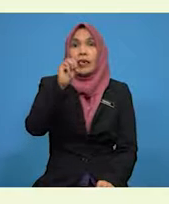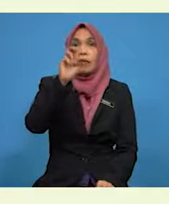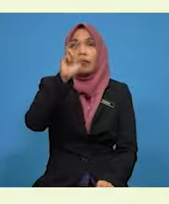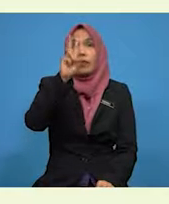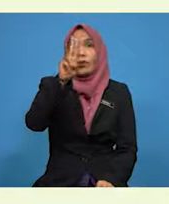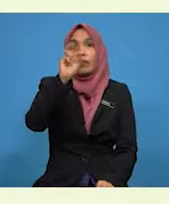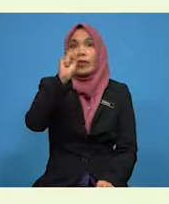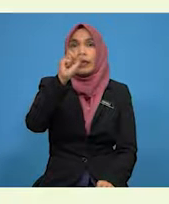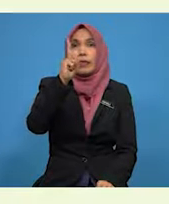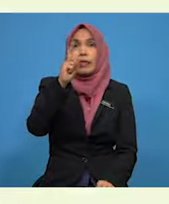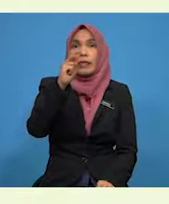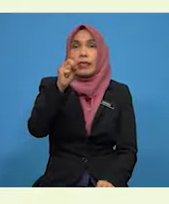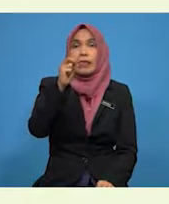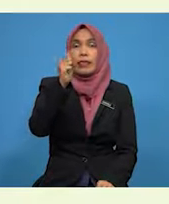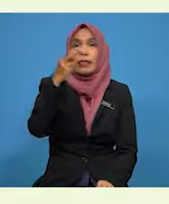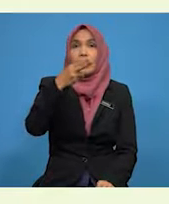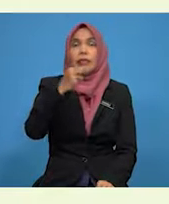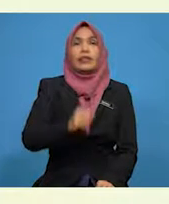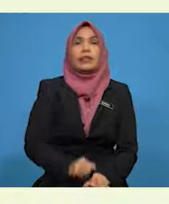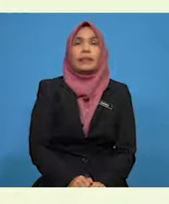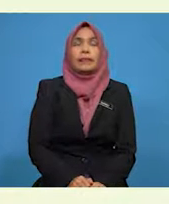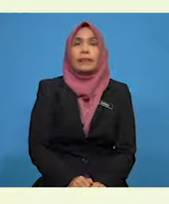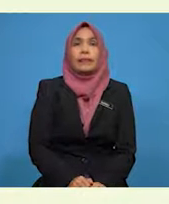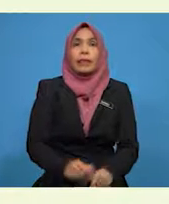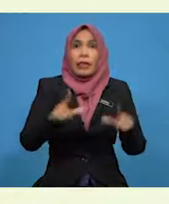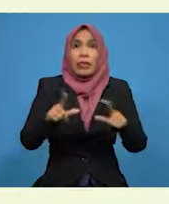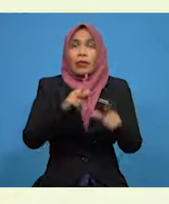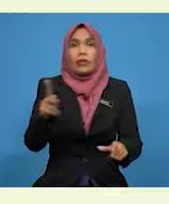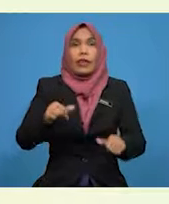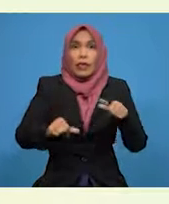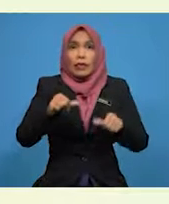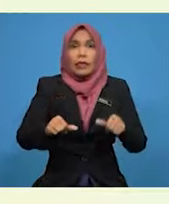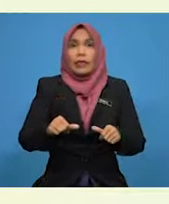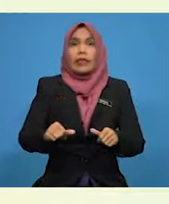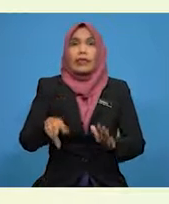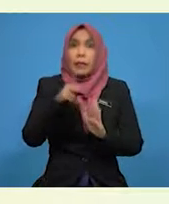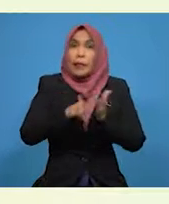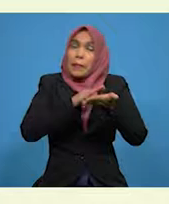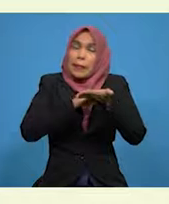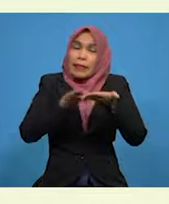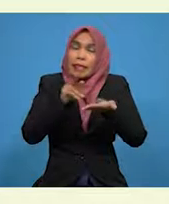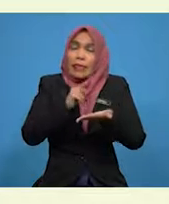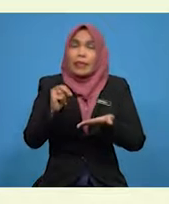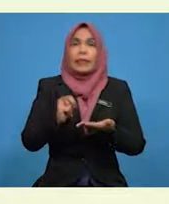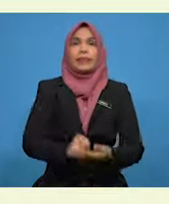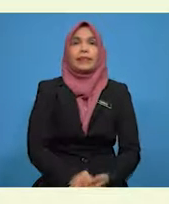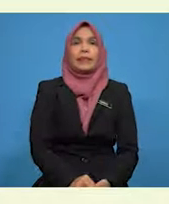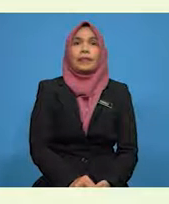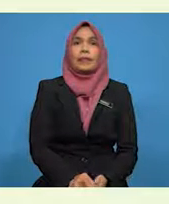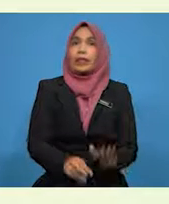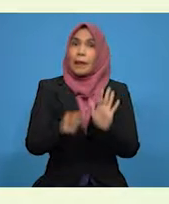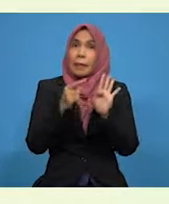poteri. Ketiga, melakukan aktiviti pembersihan reban poteri.